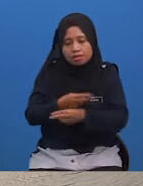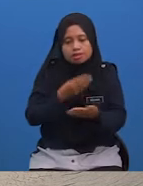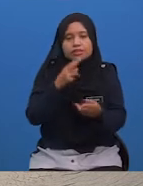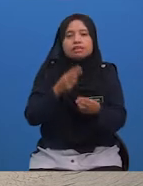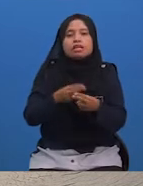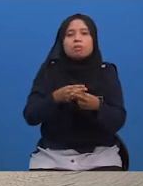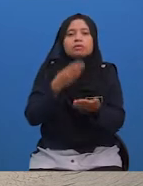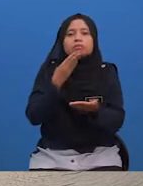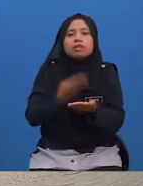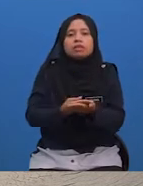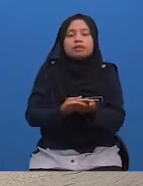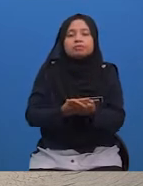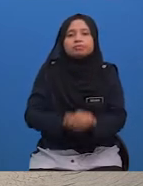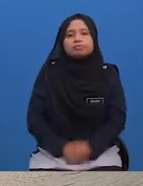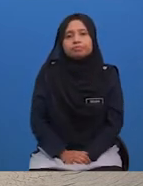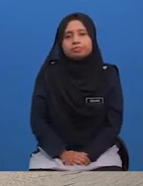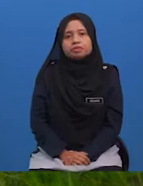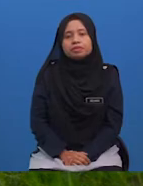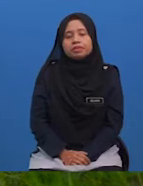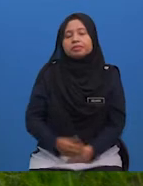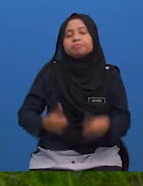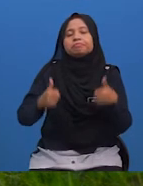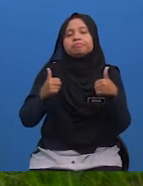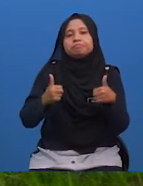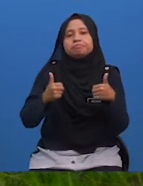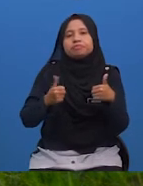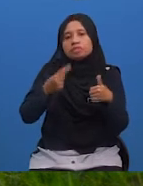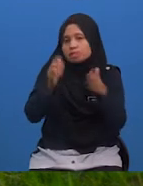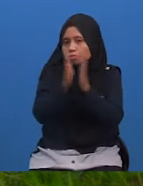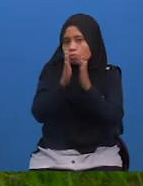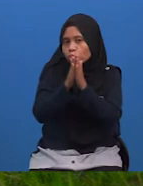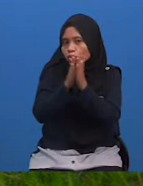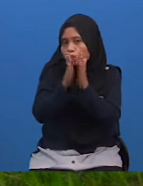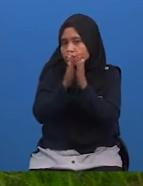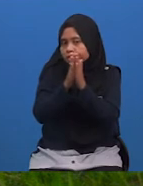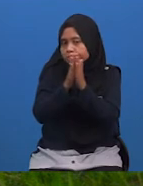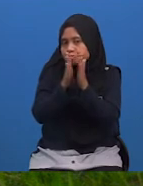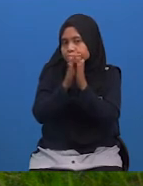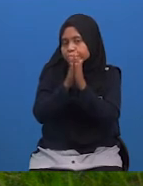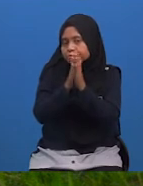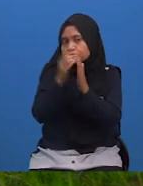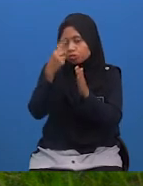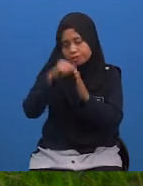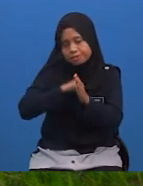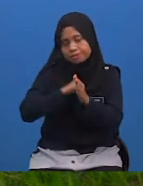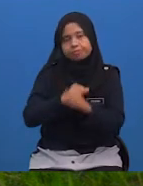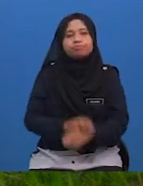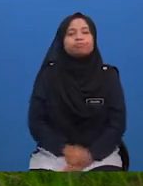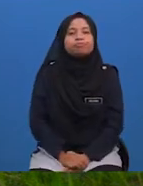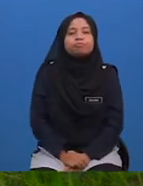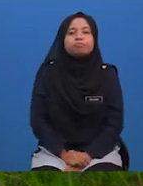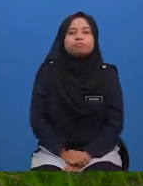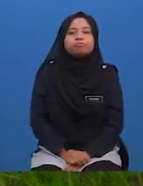baik masyarakat setempat. Hebat! Berikan tepukan untuk diri kamu, murid-murid.